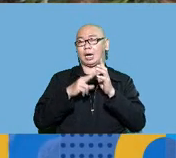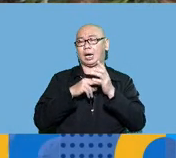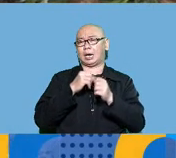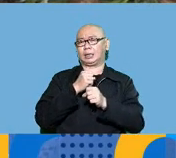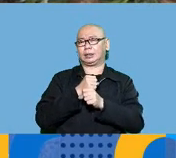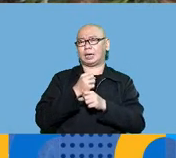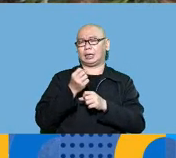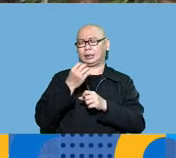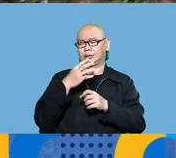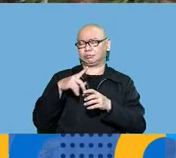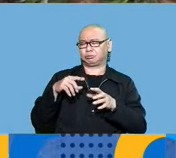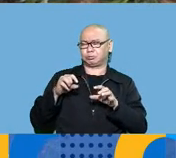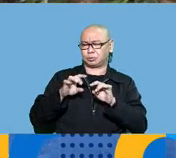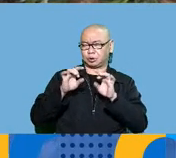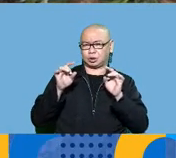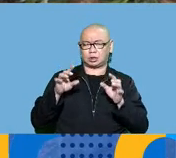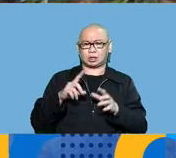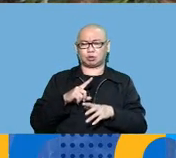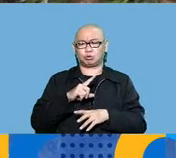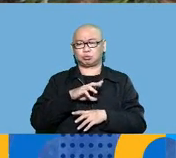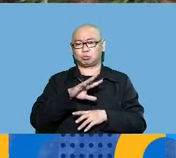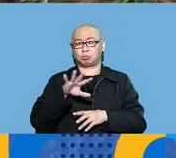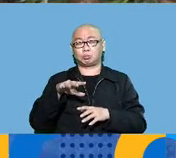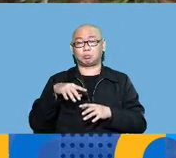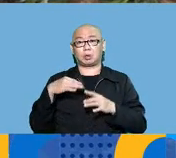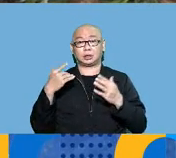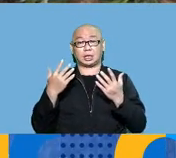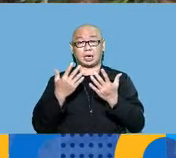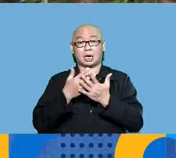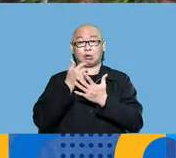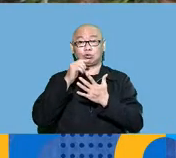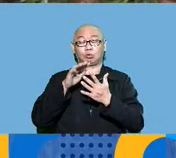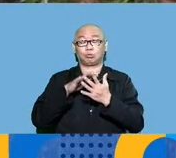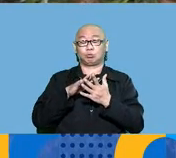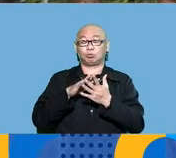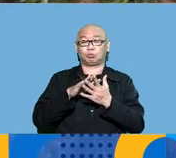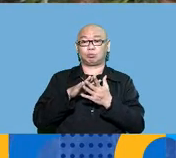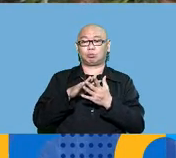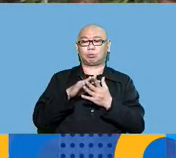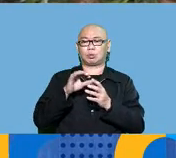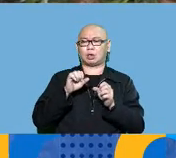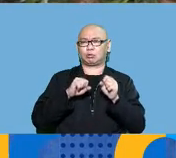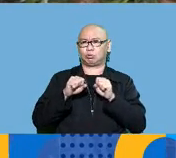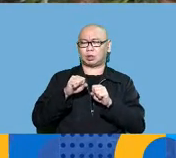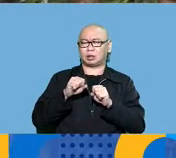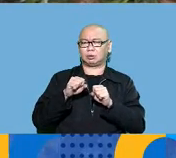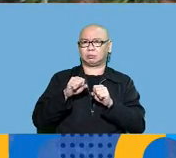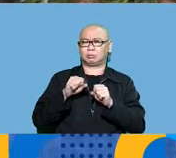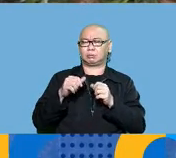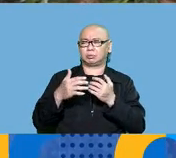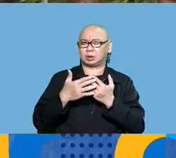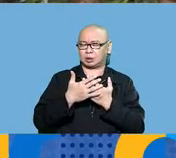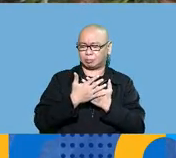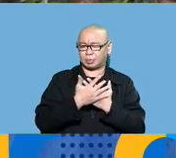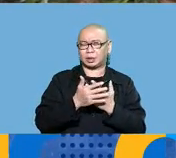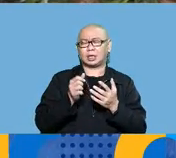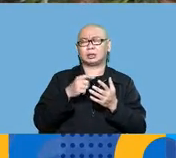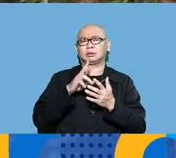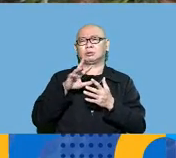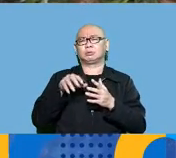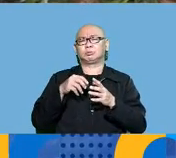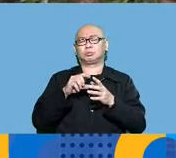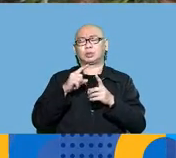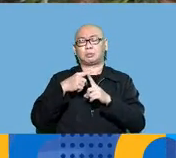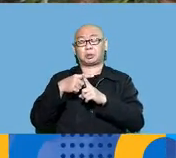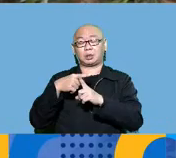dengan salah satu masyarakat untuk istilahnya menangkarkan, membudidayakan, dan juga dengan kerjasama dengan